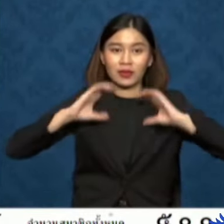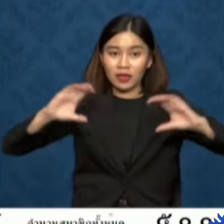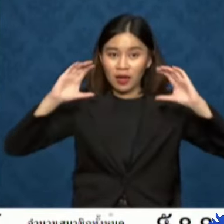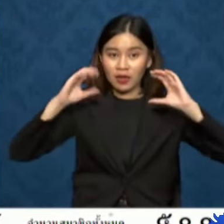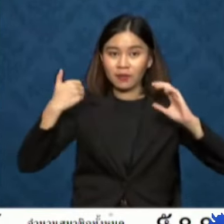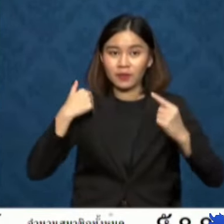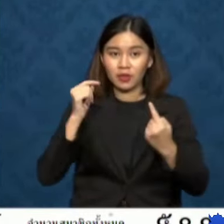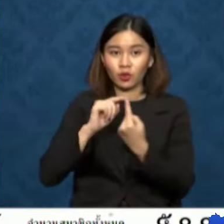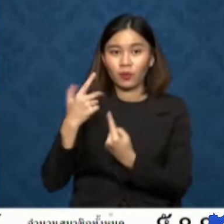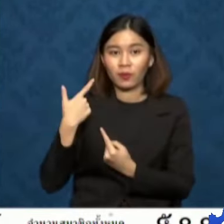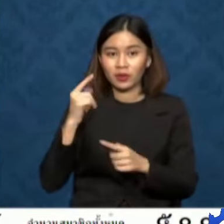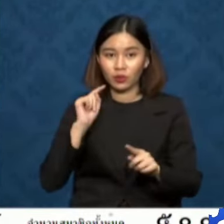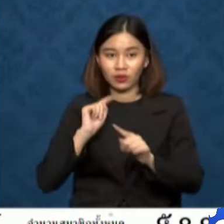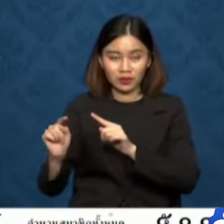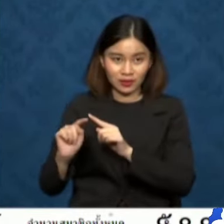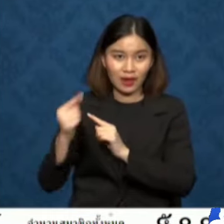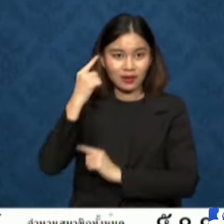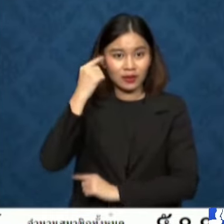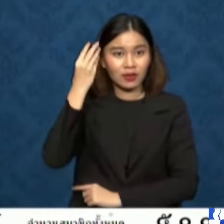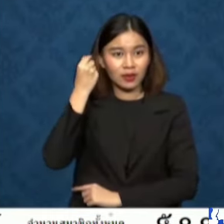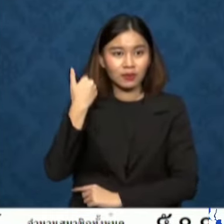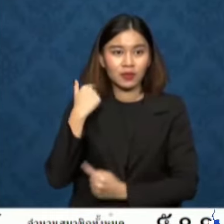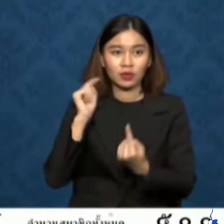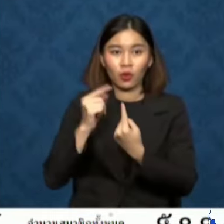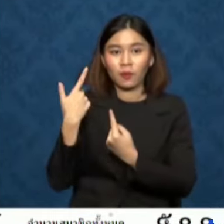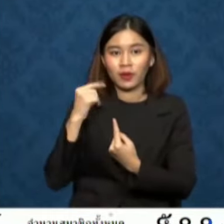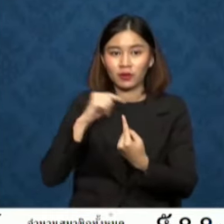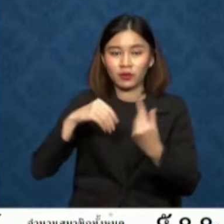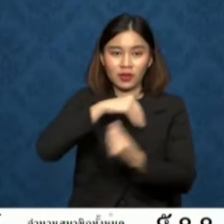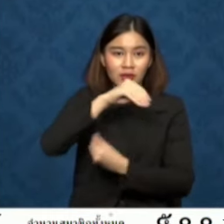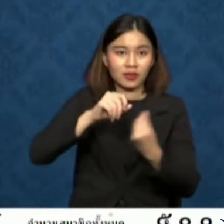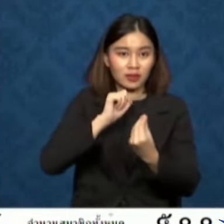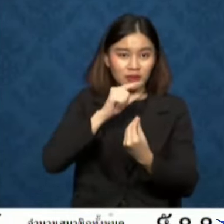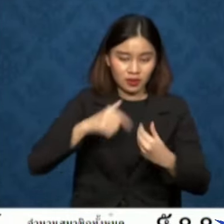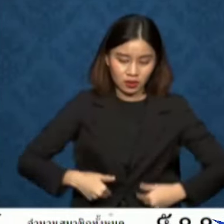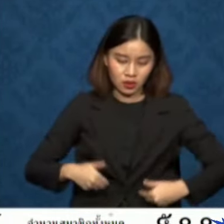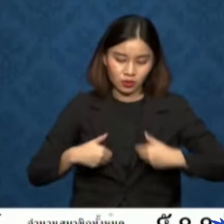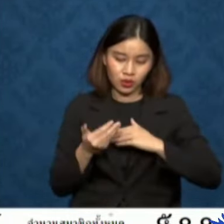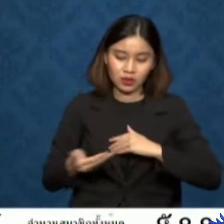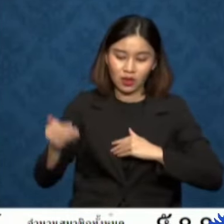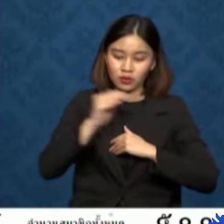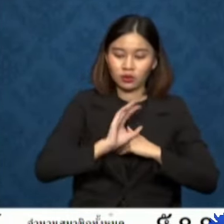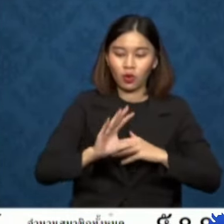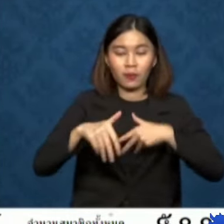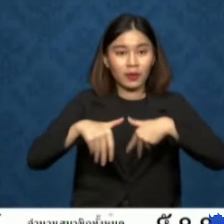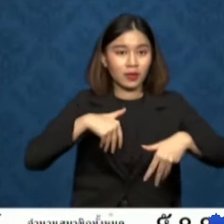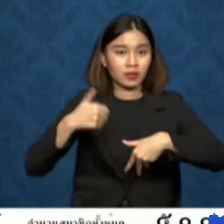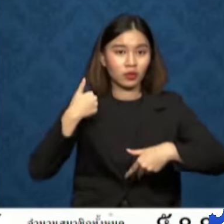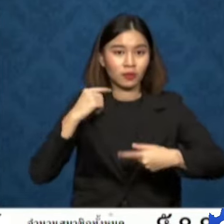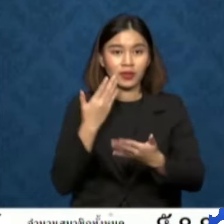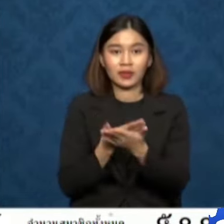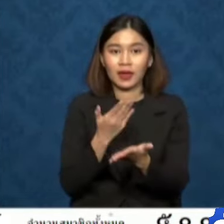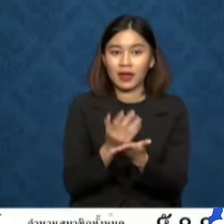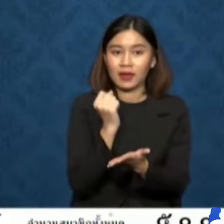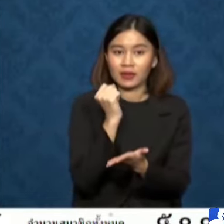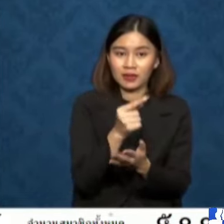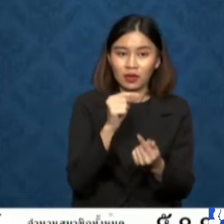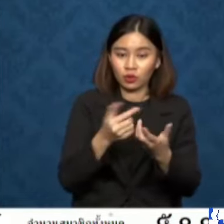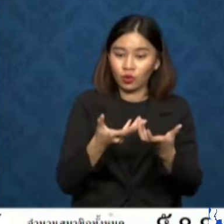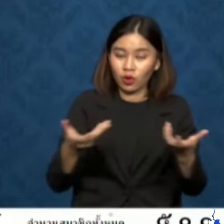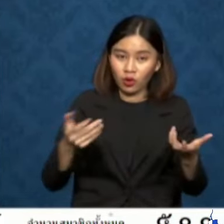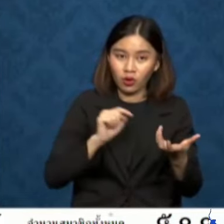ชดเชยผลประโยชน์ที่เกิดประโยชน์ทางเศรษฐเศรษกิจปากท้องของประชาชนไม่ว่าจะเป็นการชำระเงินส่วนนึงเป็น